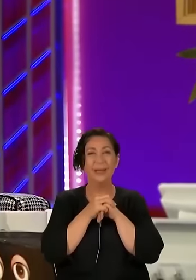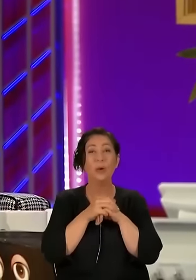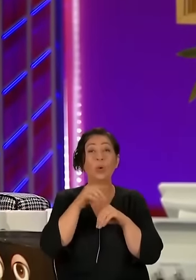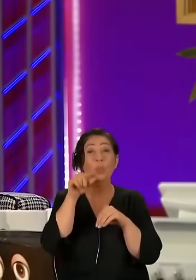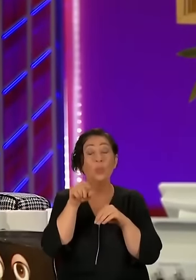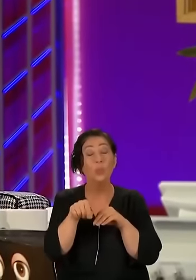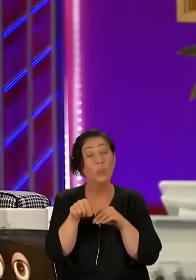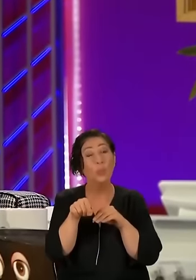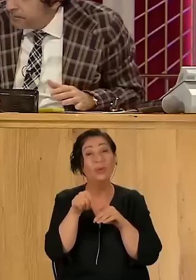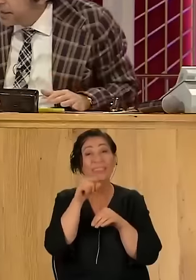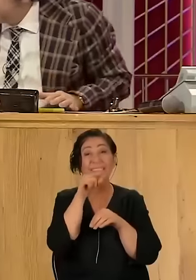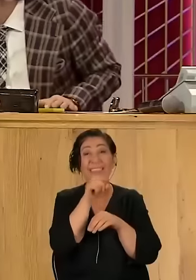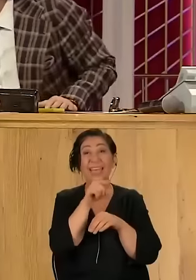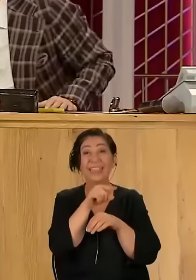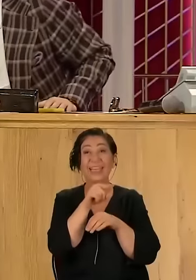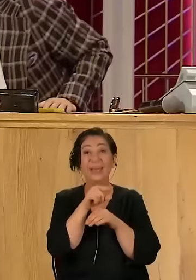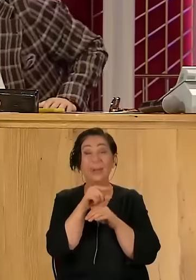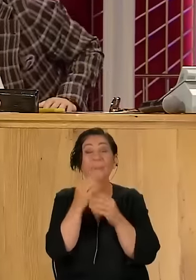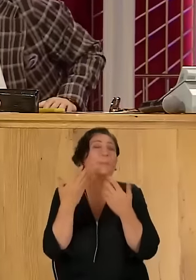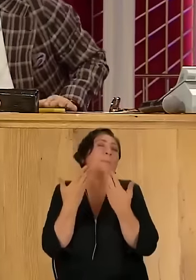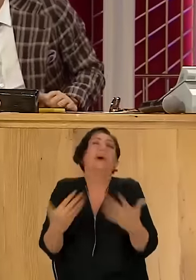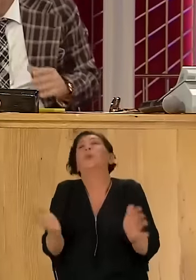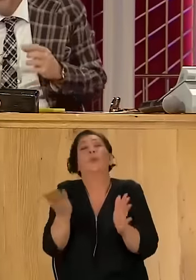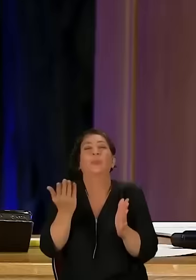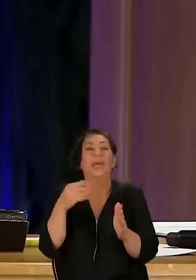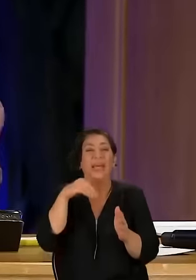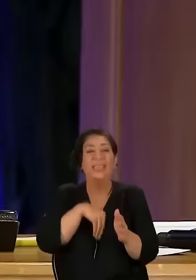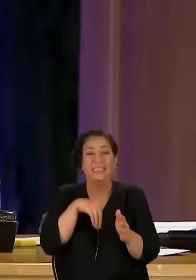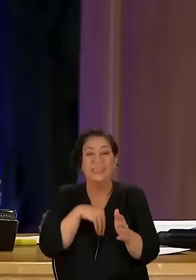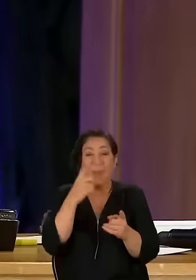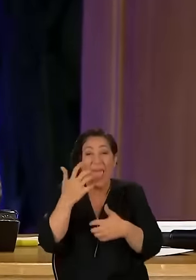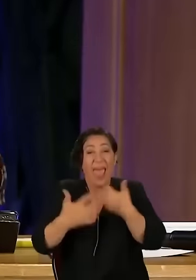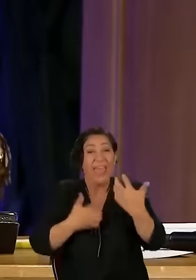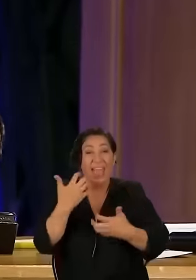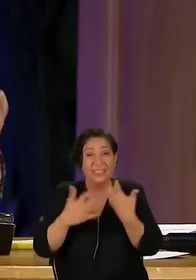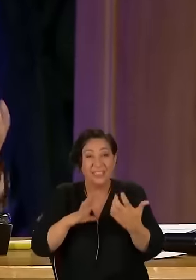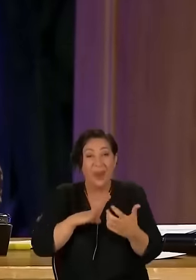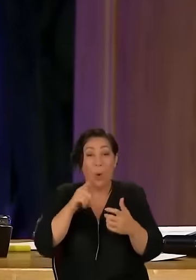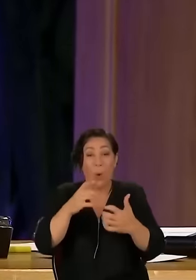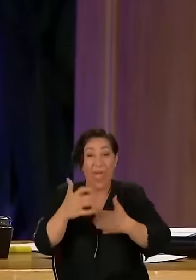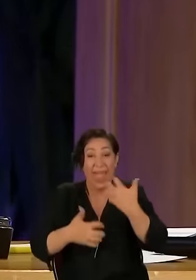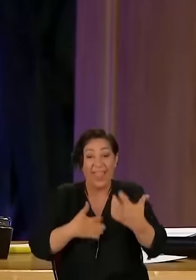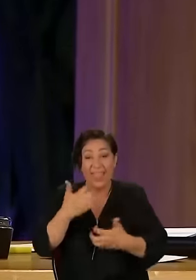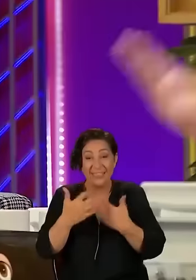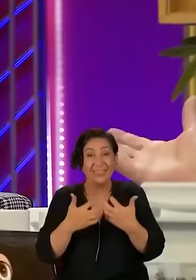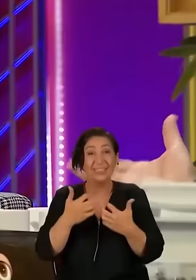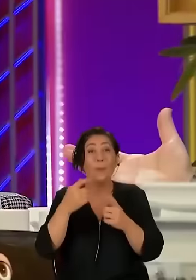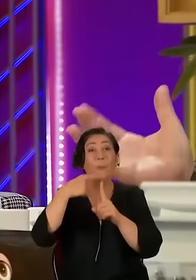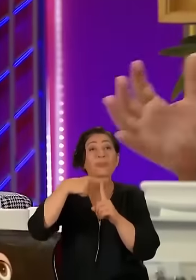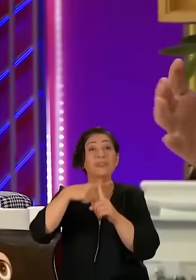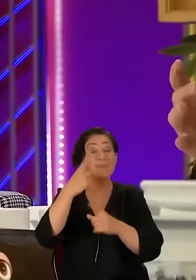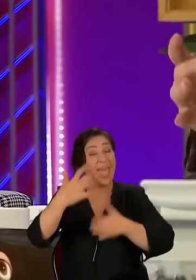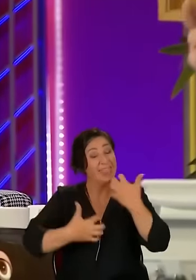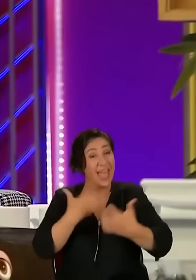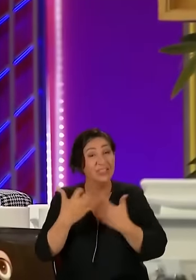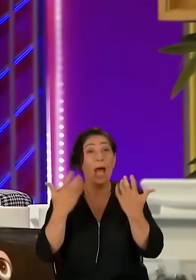Bu yani, bu sende, bayılıyorum sana. İçinde bir enerji var ve o enerji, o ve pozitif bir